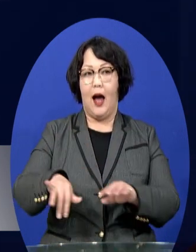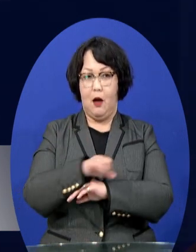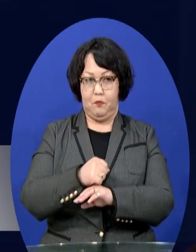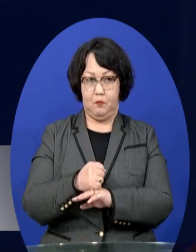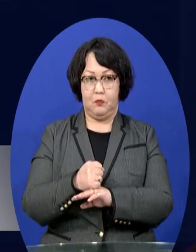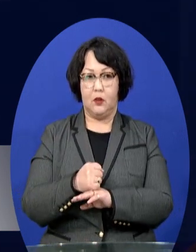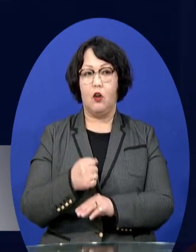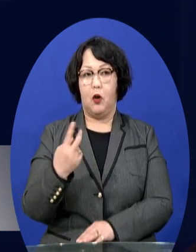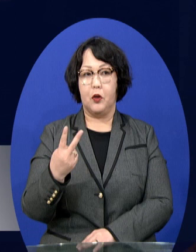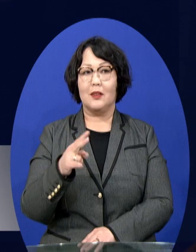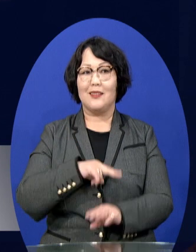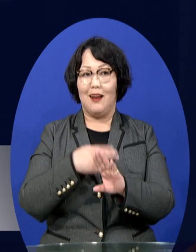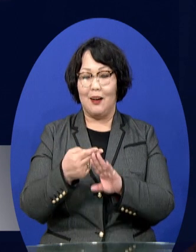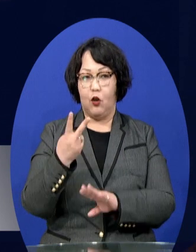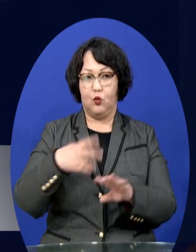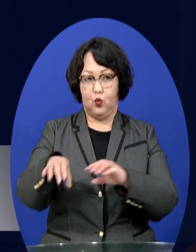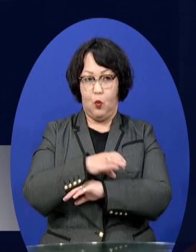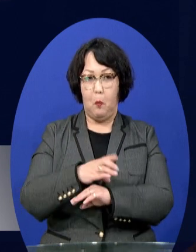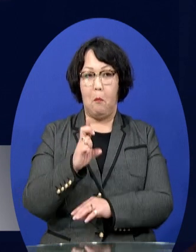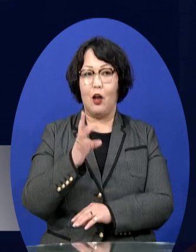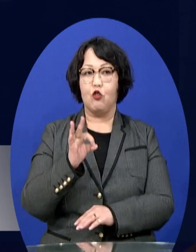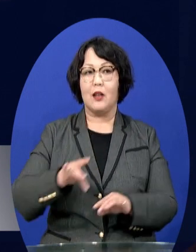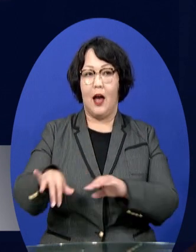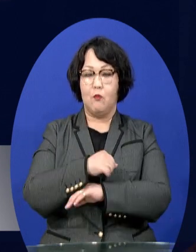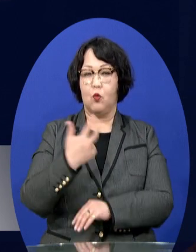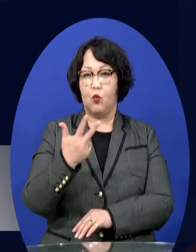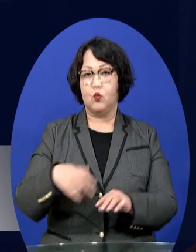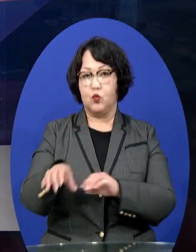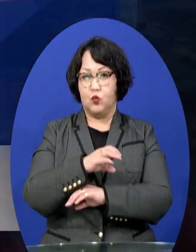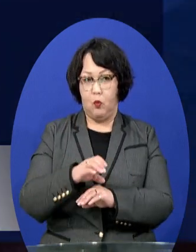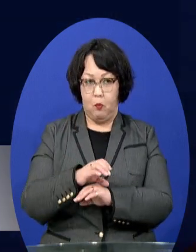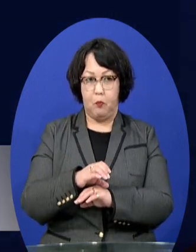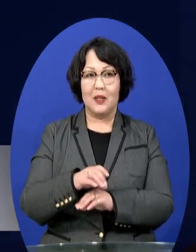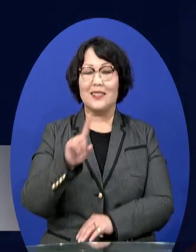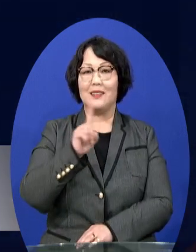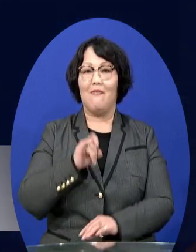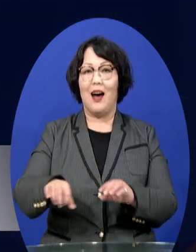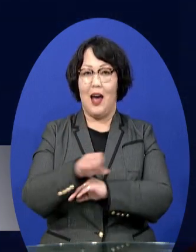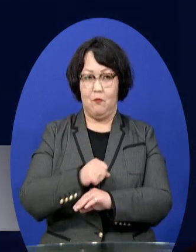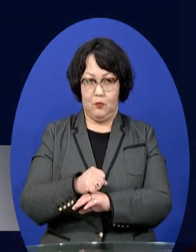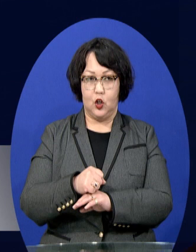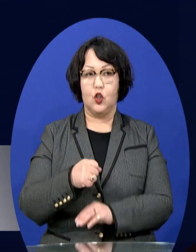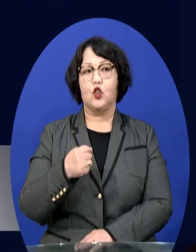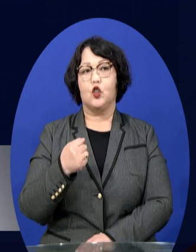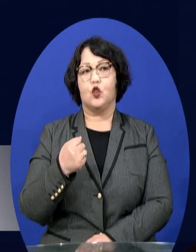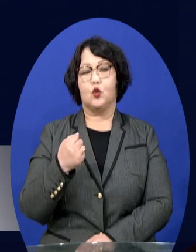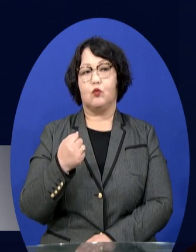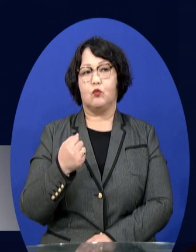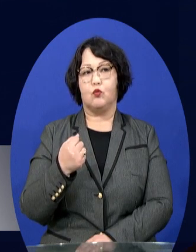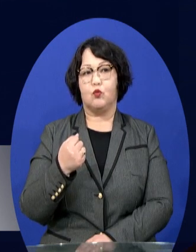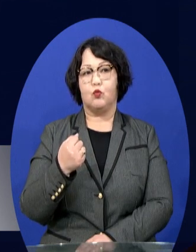Дарханул аймгийн Дархан Шарангол, Баянгүлгэ аймгийн Улаанхус Ногоонуур Булган, Завхан аймгийн Дөрвөлжин Тэлмэн Сонгон Цэцэн